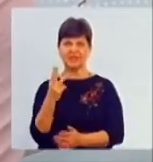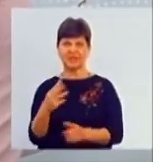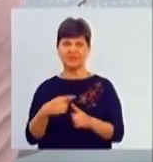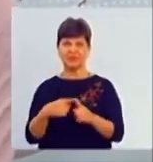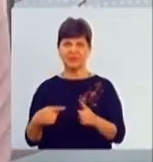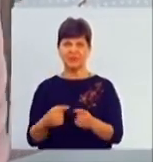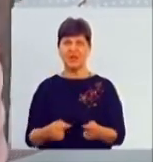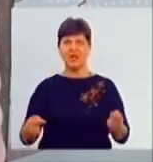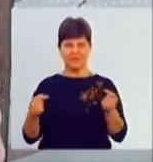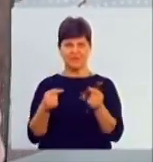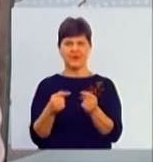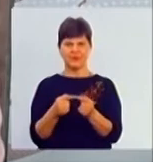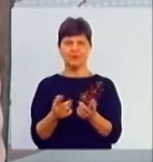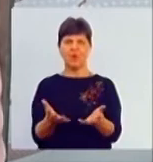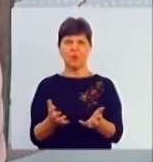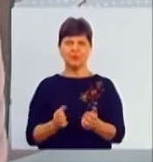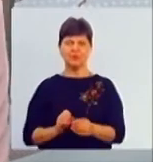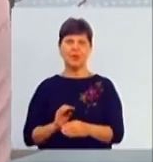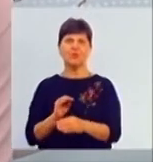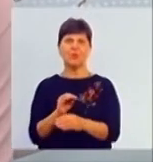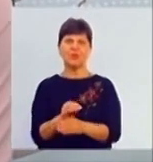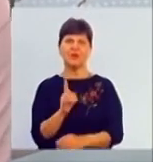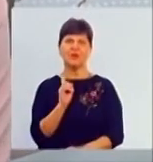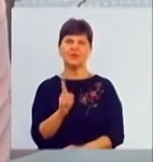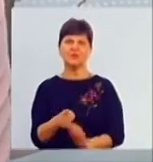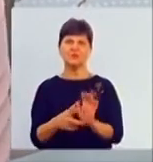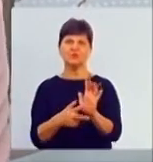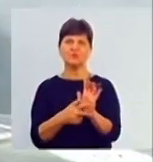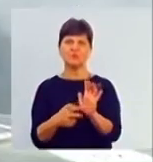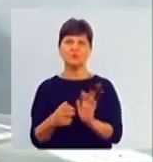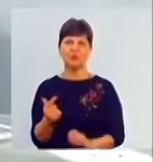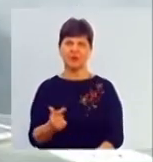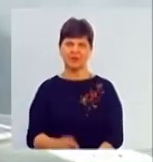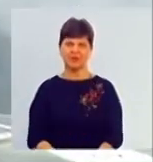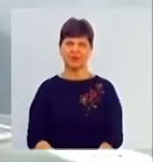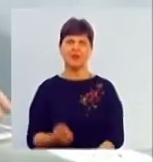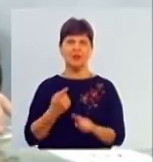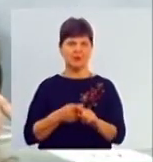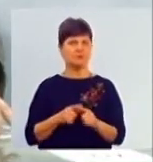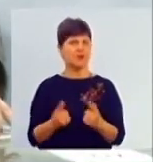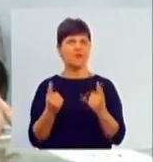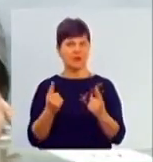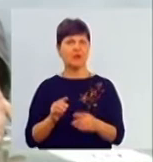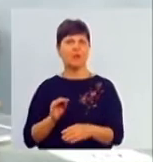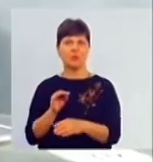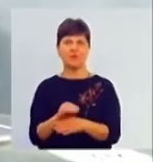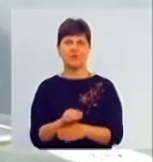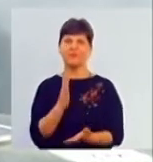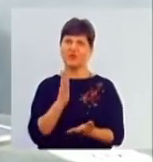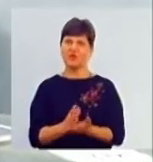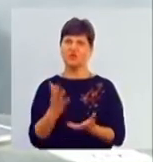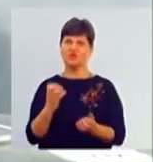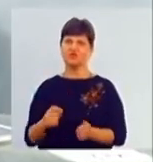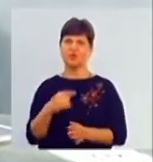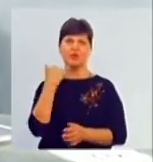відповідним чином отримали доплату 1800 гривень. Да, це досить велика доплата. Є ще запитання, ми вас